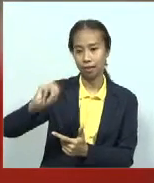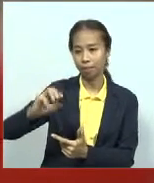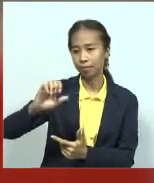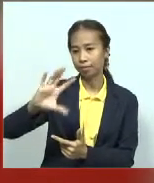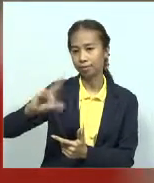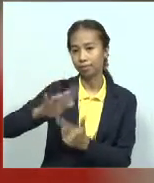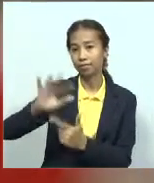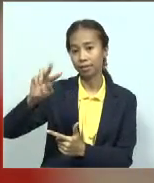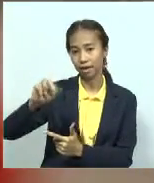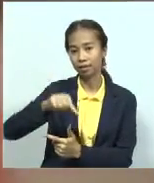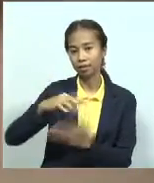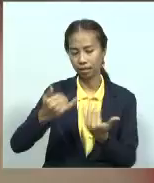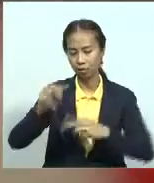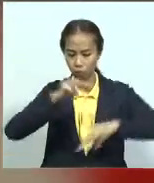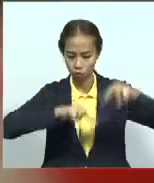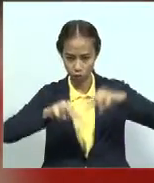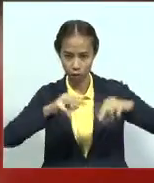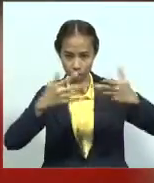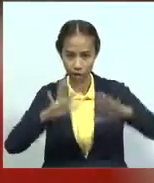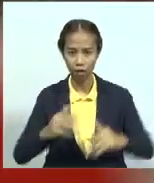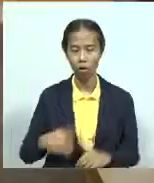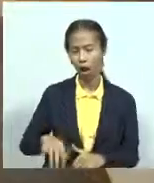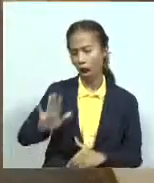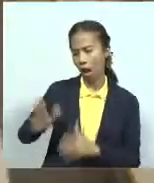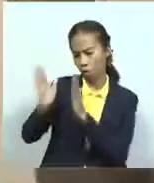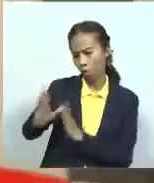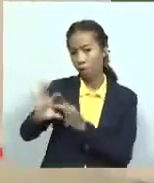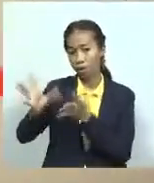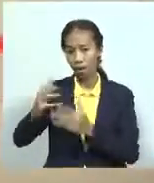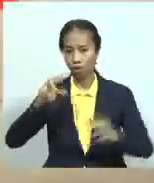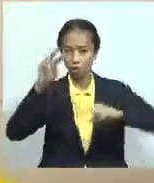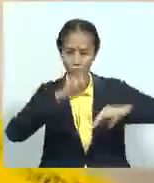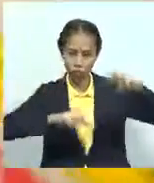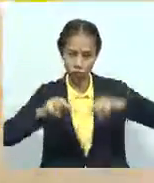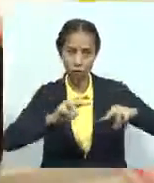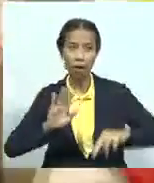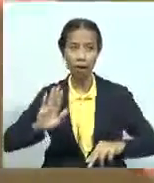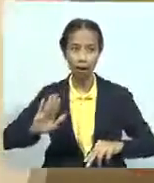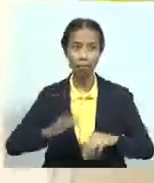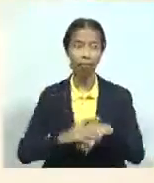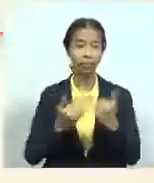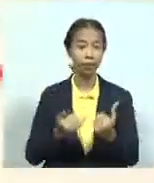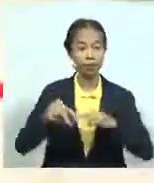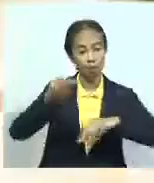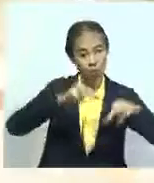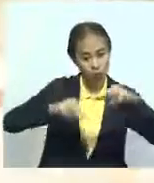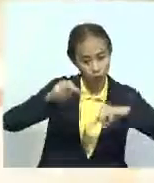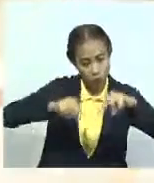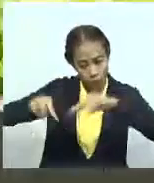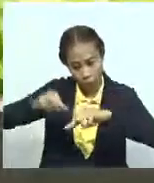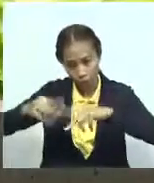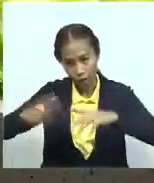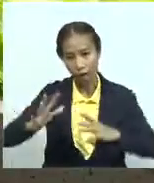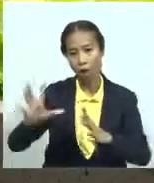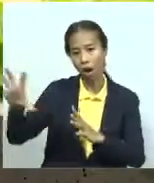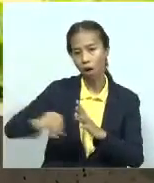พร้อมกั้นบริเวณกันผู้ไม่เกี่ยวข้องเข้าไปในพื้นที่เกิดเหตุขณะเดียวกันเจ้าหน้าที่ได้เร่งเคลียร์พื้นที่และน